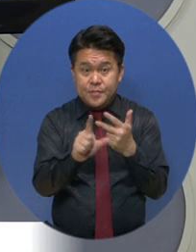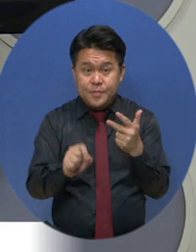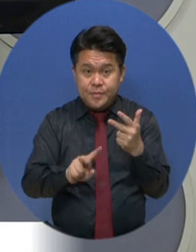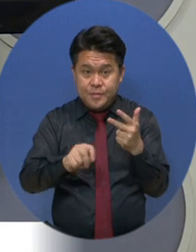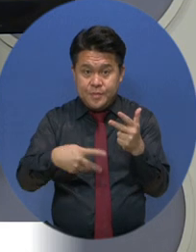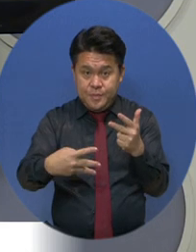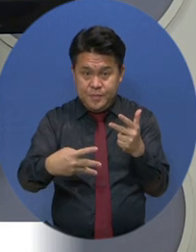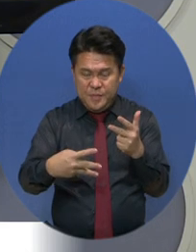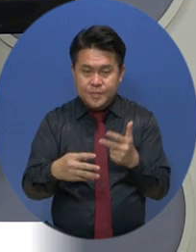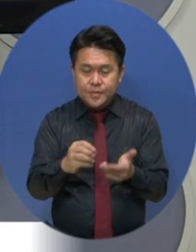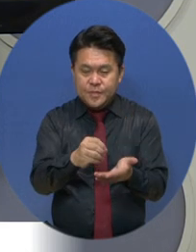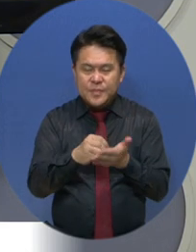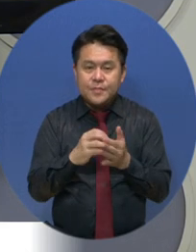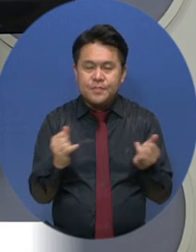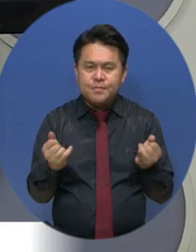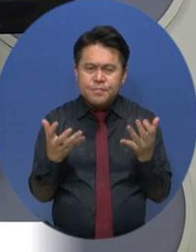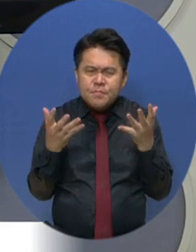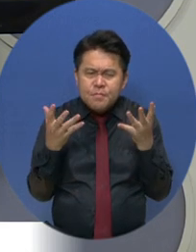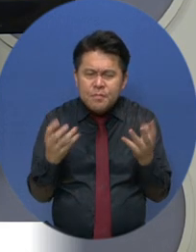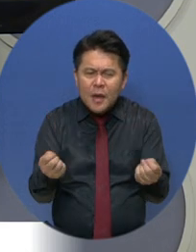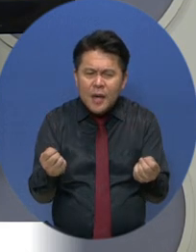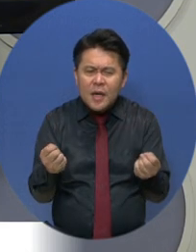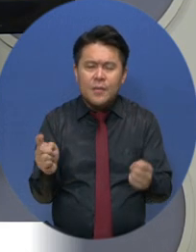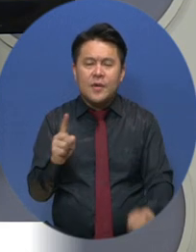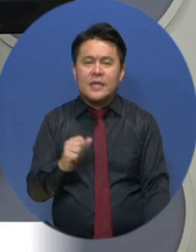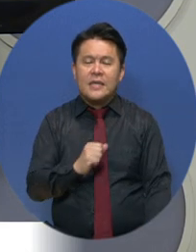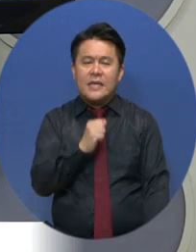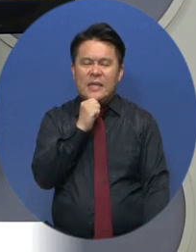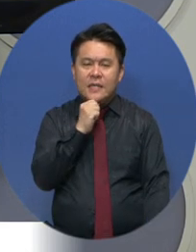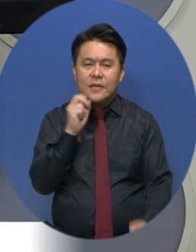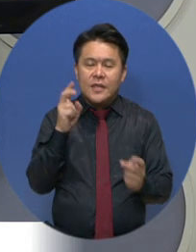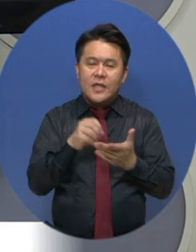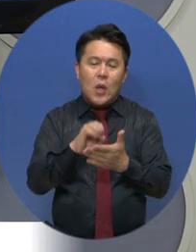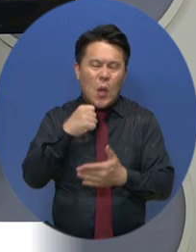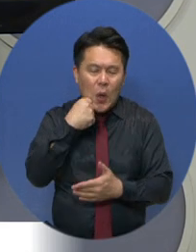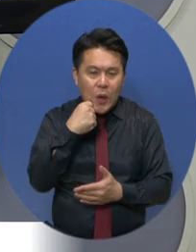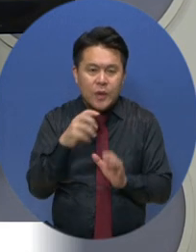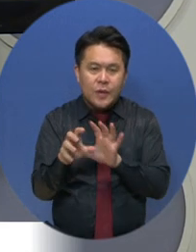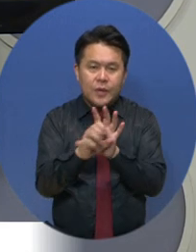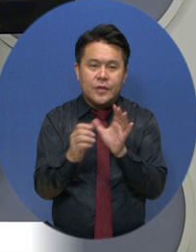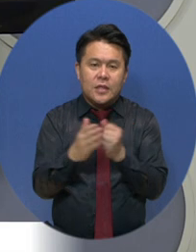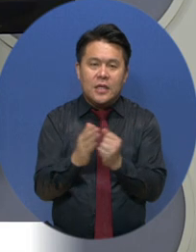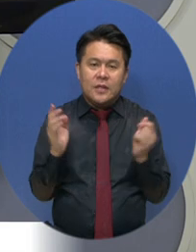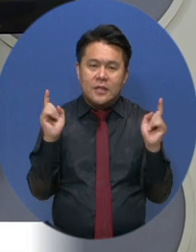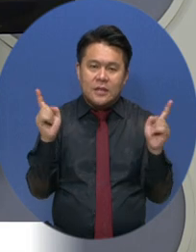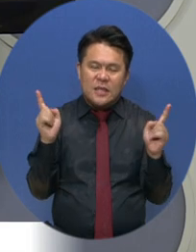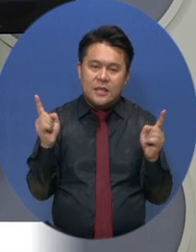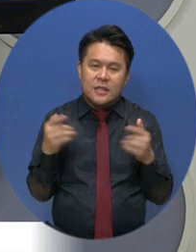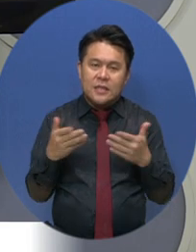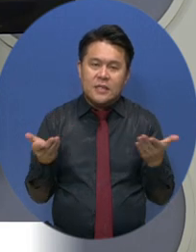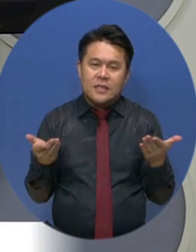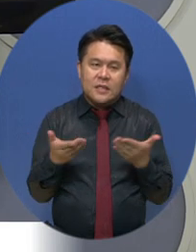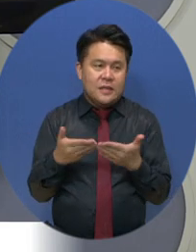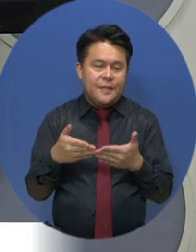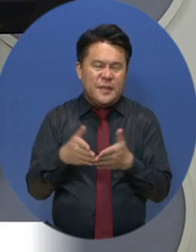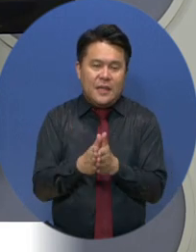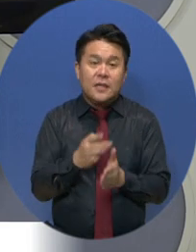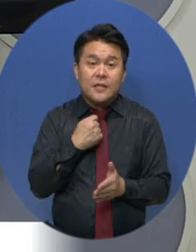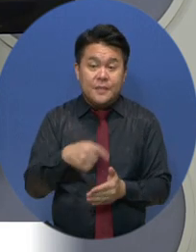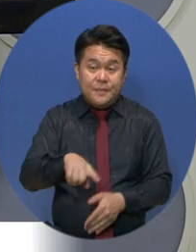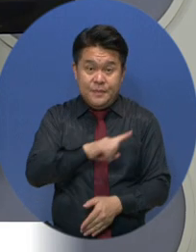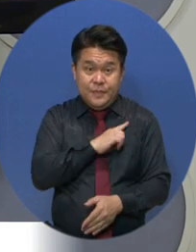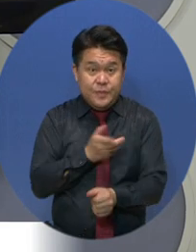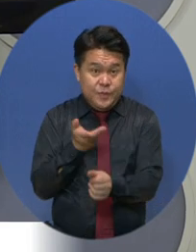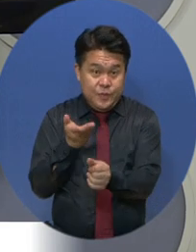희망자가 많을 경우에는 저소득층 취업 취약계층과 고른 알고 로 실직 폐업 등을 경험한 자를 우선으로 하는